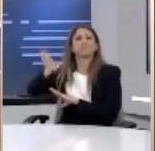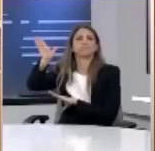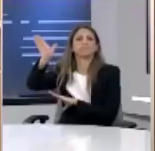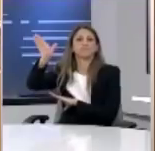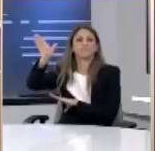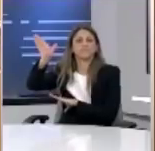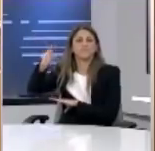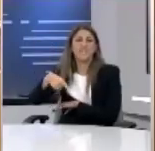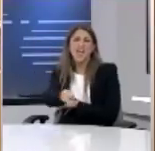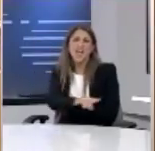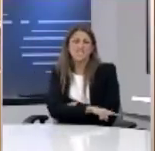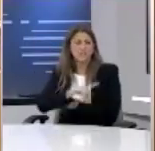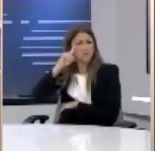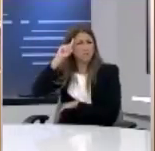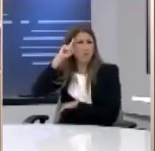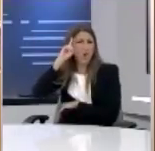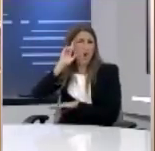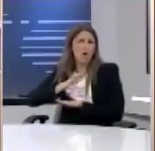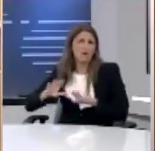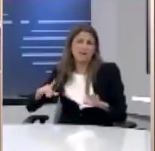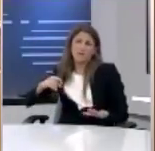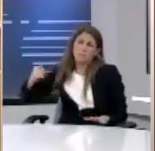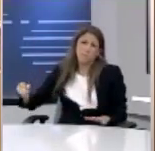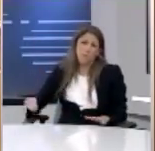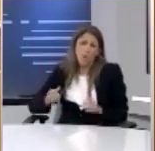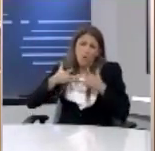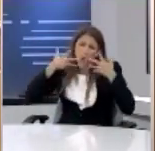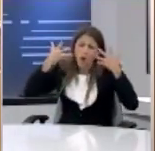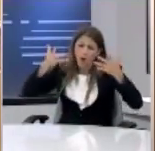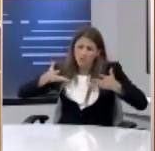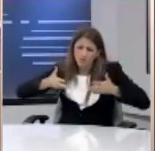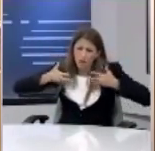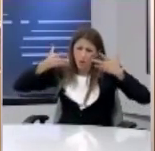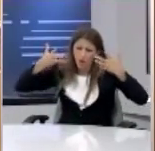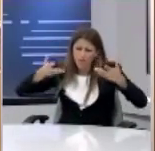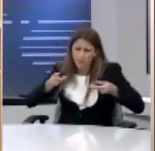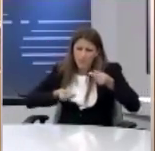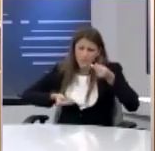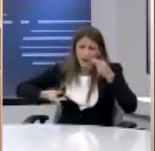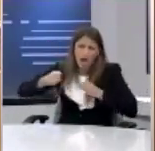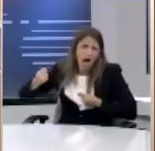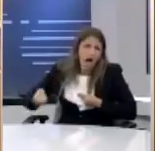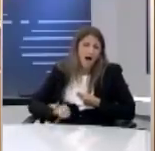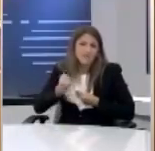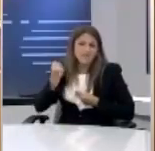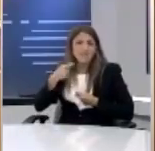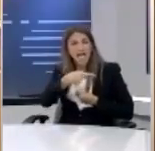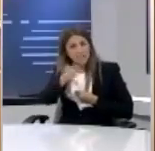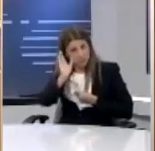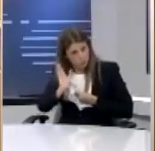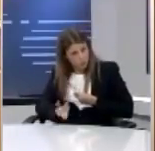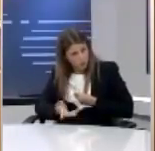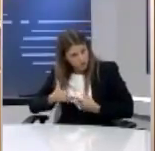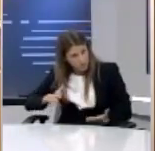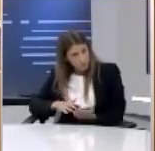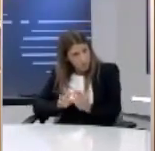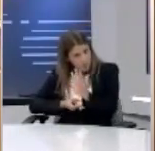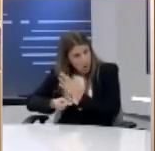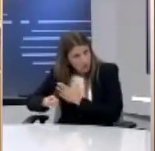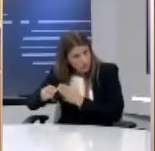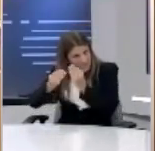εθνικιστικά ψεύδι και δεξιά καταστολή, δεν μπορεί κανείς να αντιμετωπίσει το προσφυγικό ζήτημα. Εμείς, κυρίες και